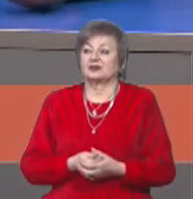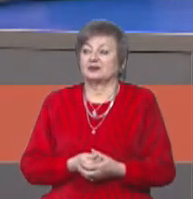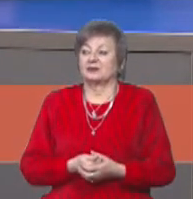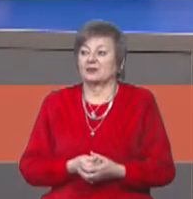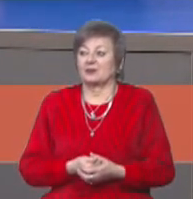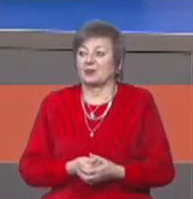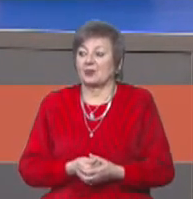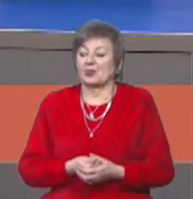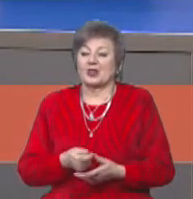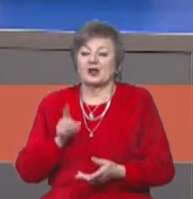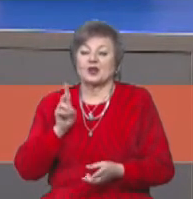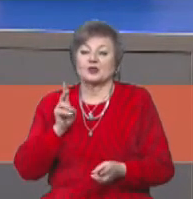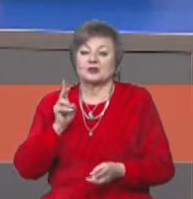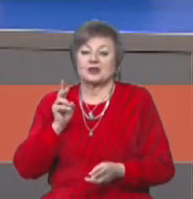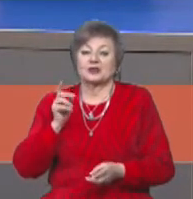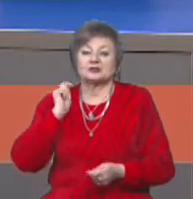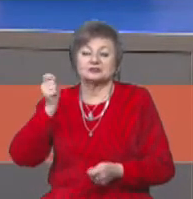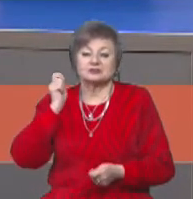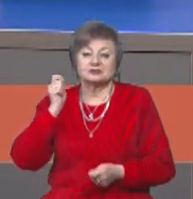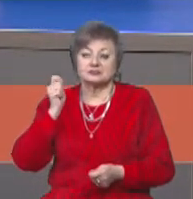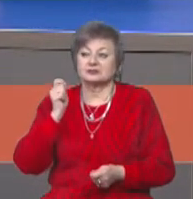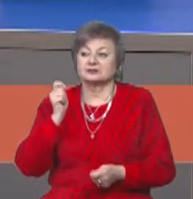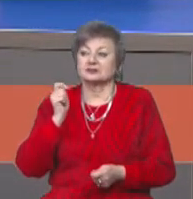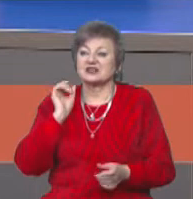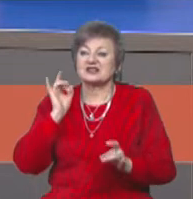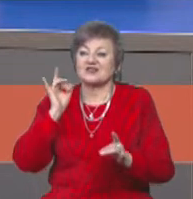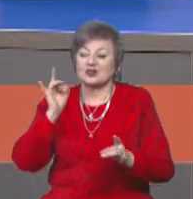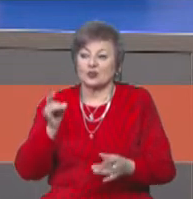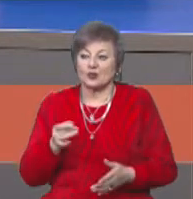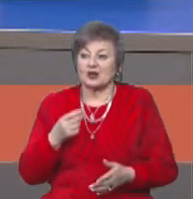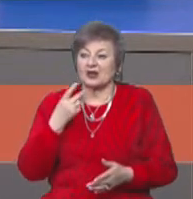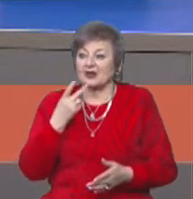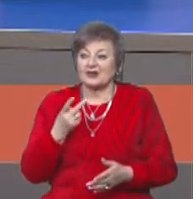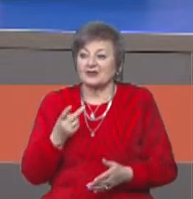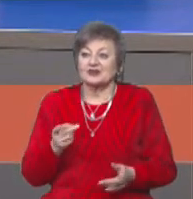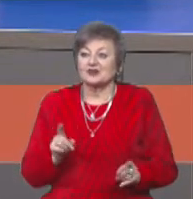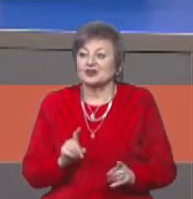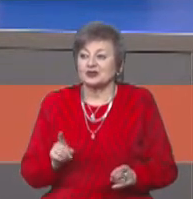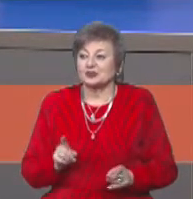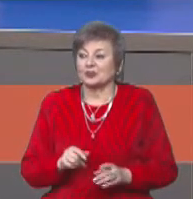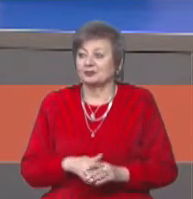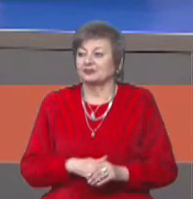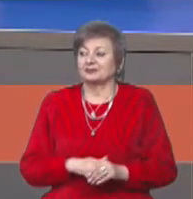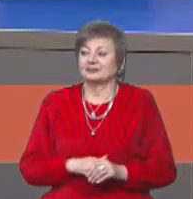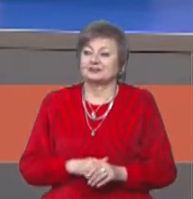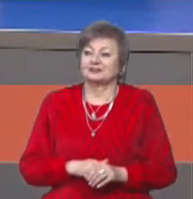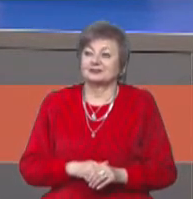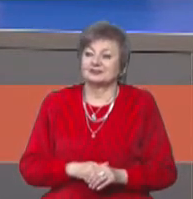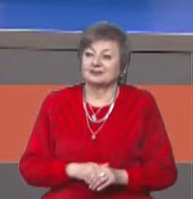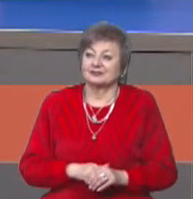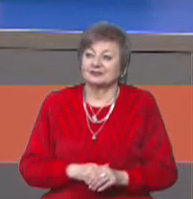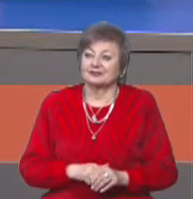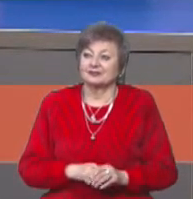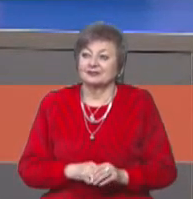там дзвінок там, там Марина, ви ж там грязю не поросли, говорить, ви там може